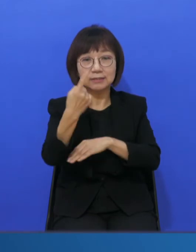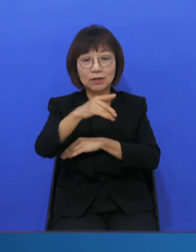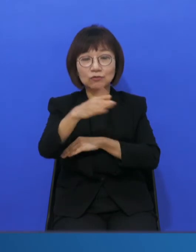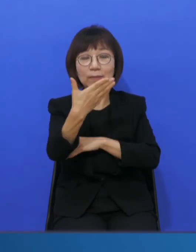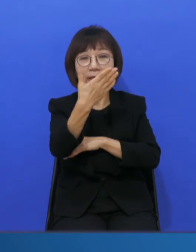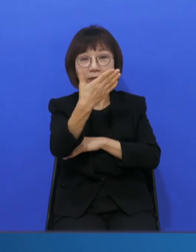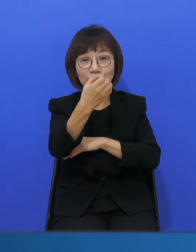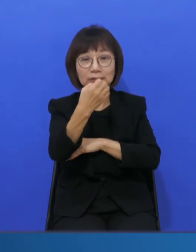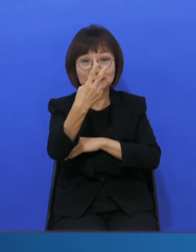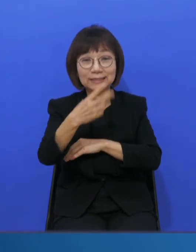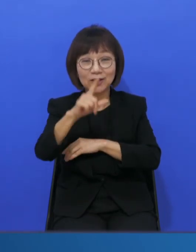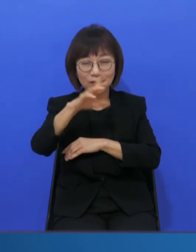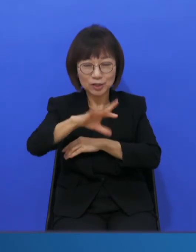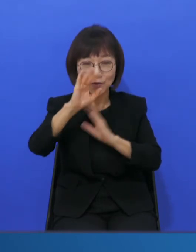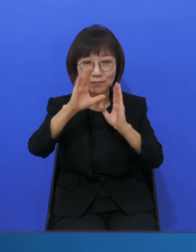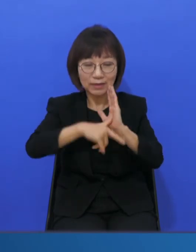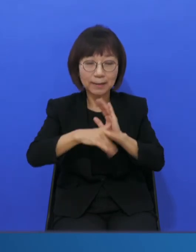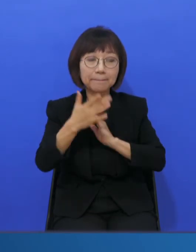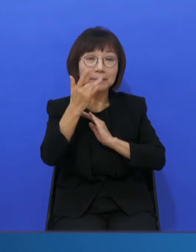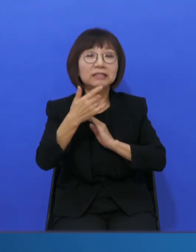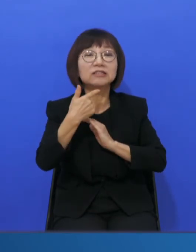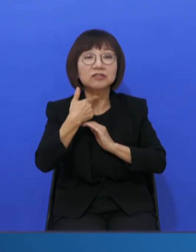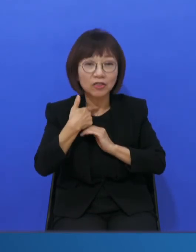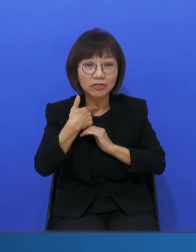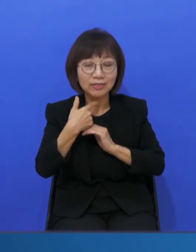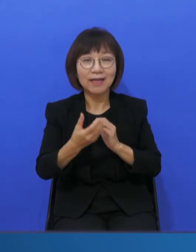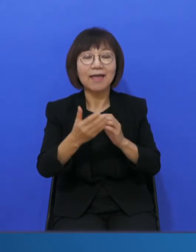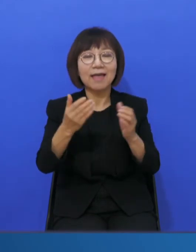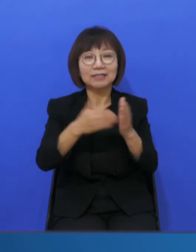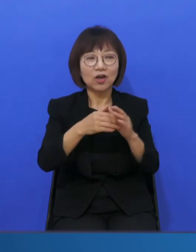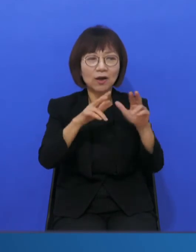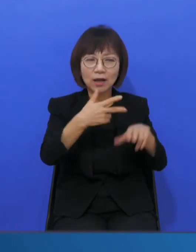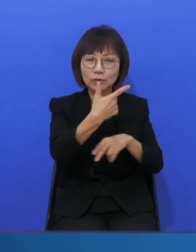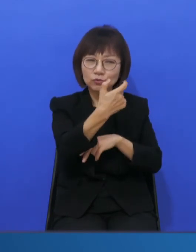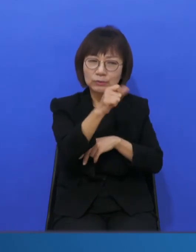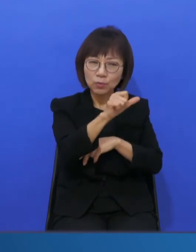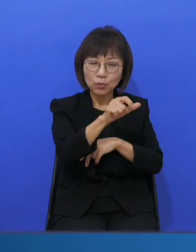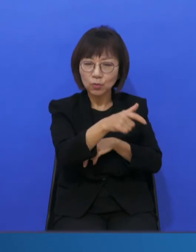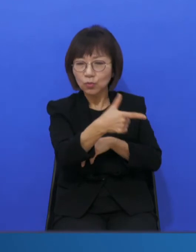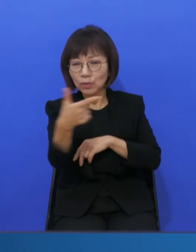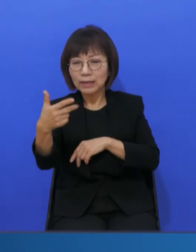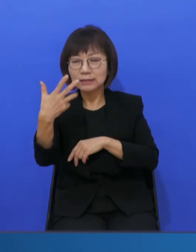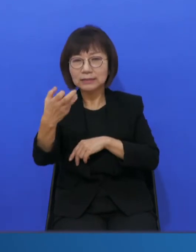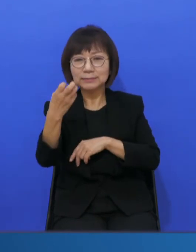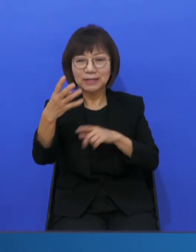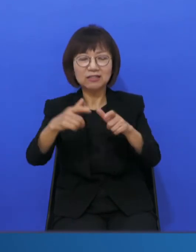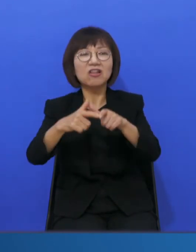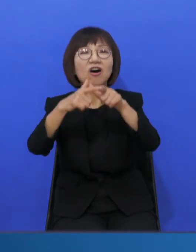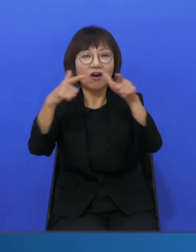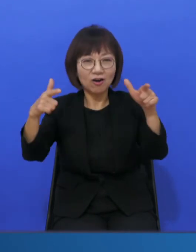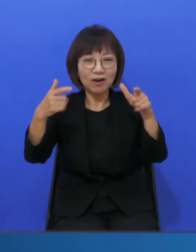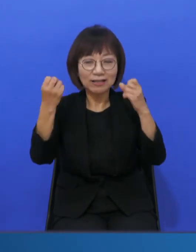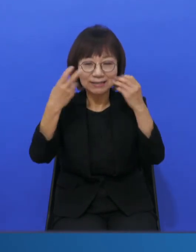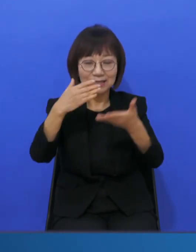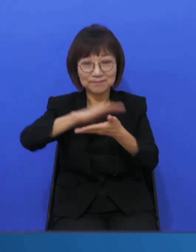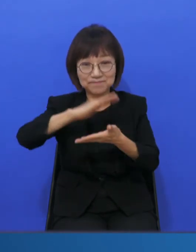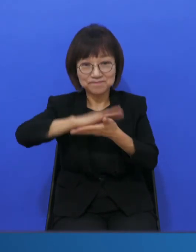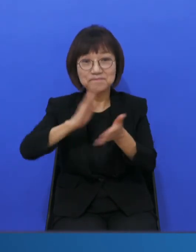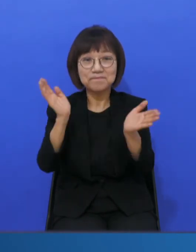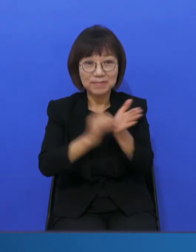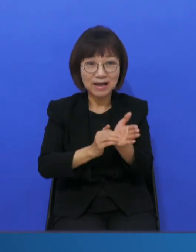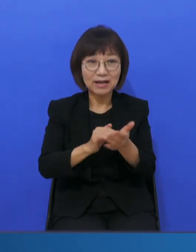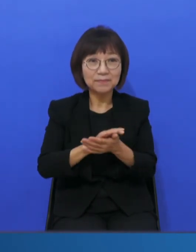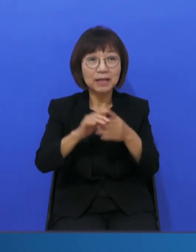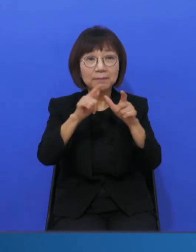교재에서 누락된 부분을 복원하여 기존의 65과에서 74과로 재구성해 발간되었습니다. 평신도가